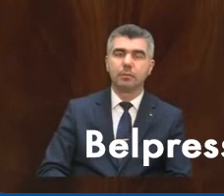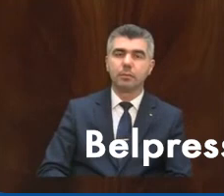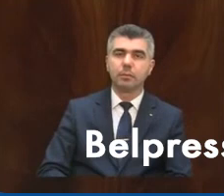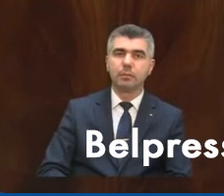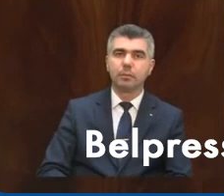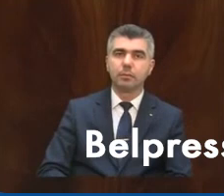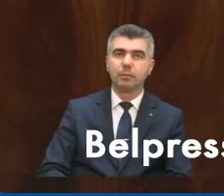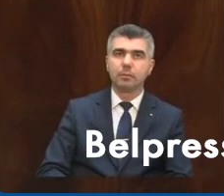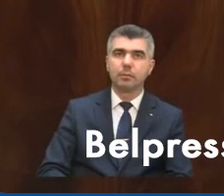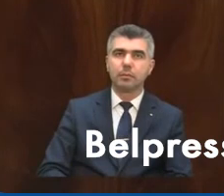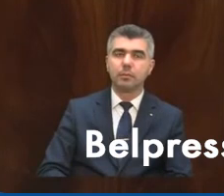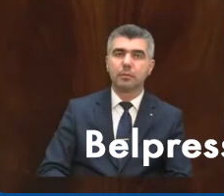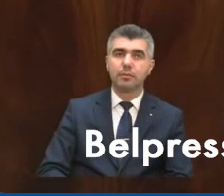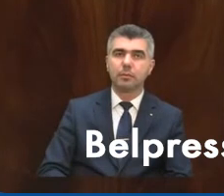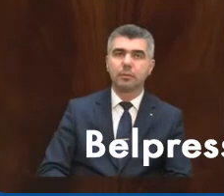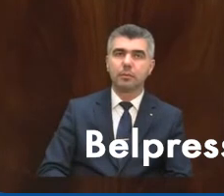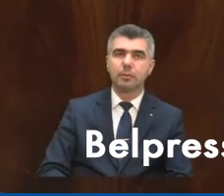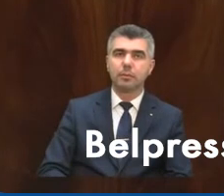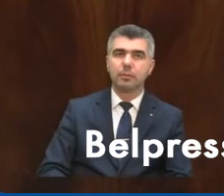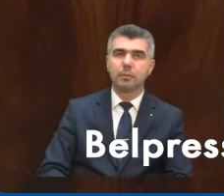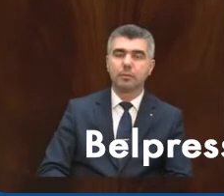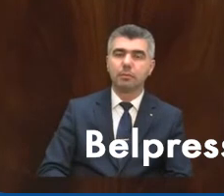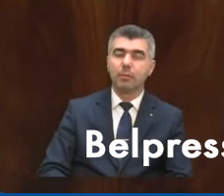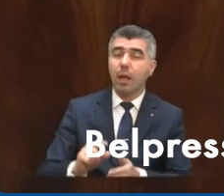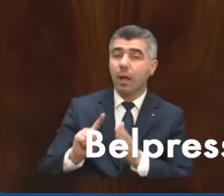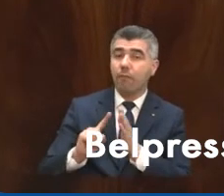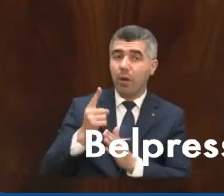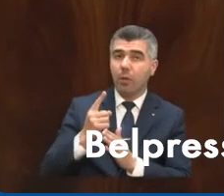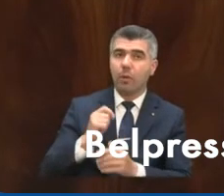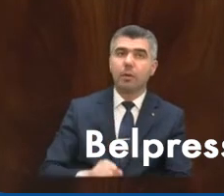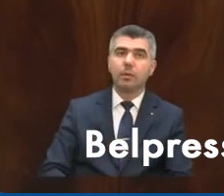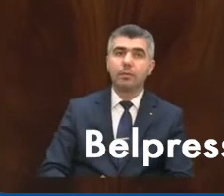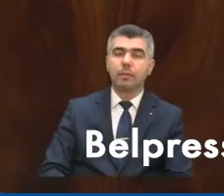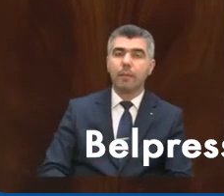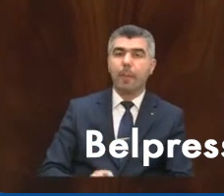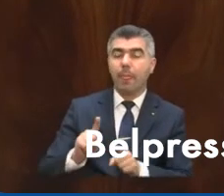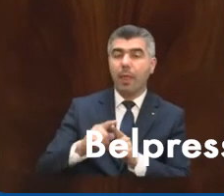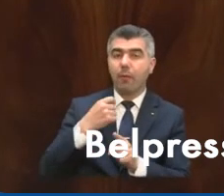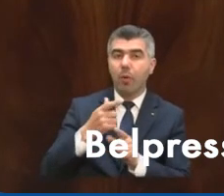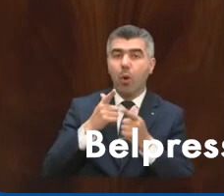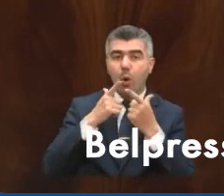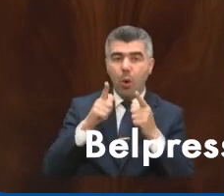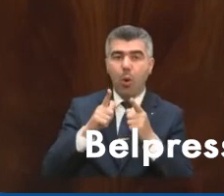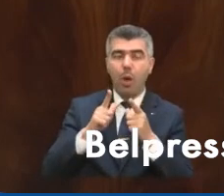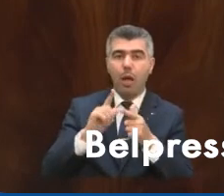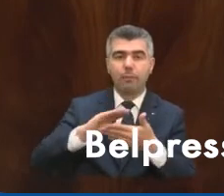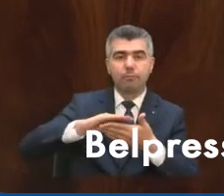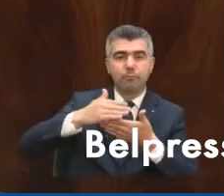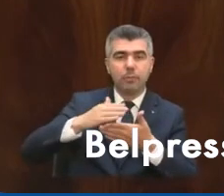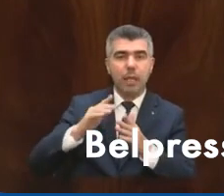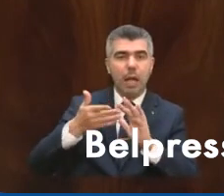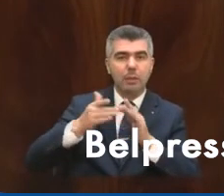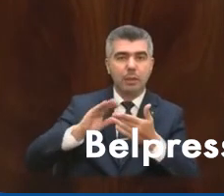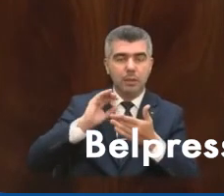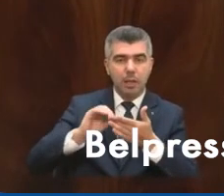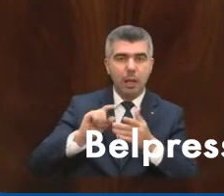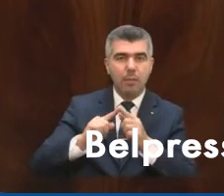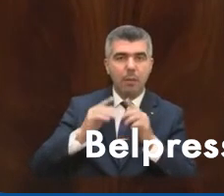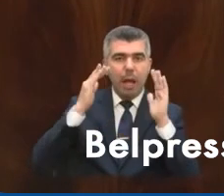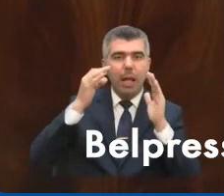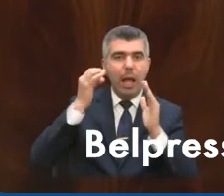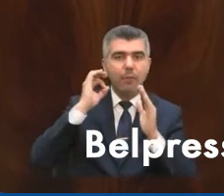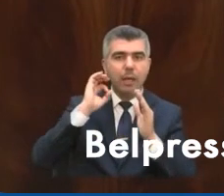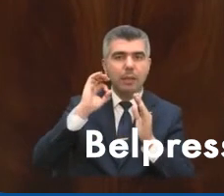إذن تفضل السيد الرئيس. المهارات الأولى هي تكلمنا على اللغات الديجيتال، التمكن من الموروث